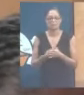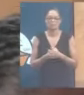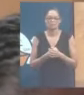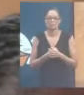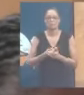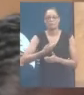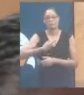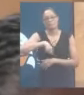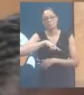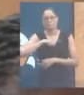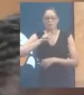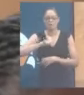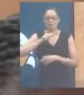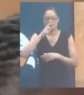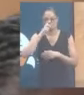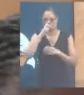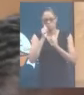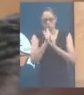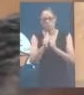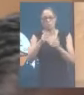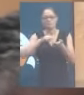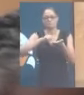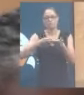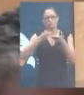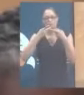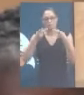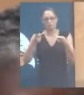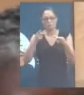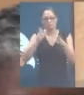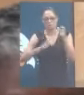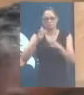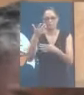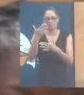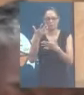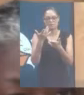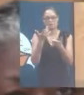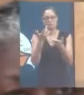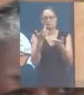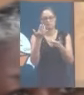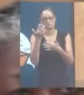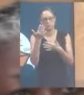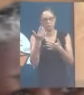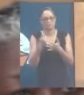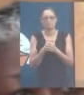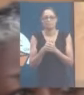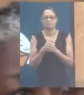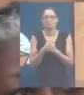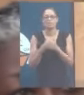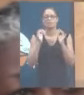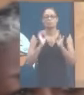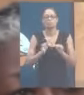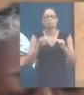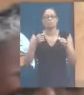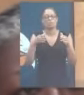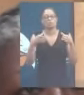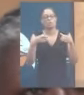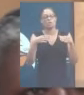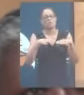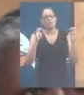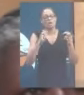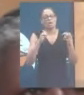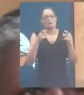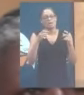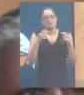Nous sommes comptables des fonds publics payés par les contribuables martiniquais. Notre Assemblée vote des subventions et